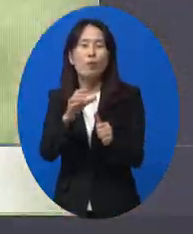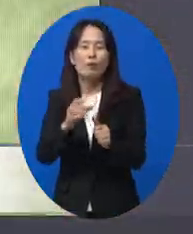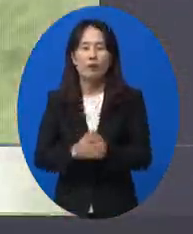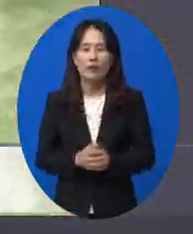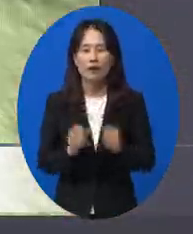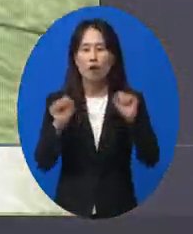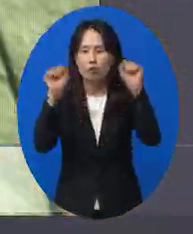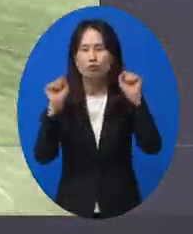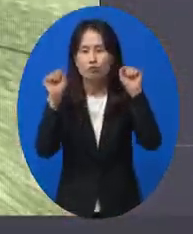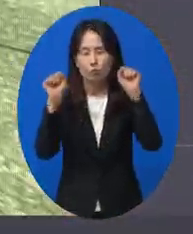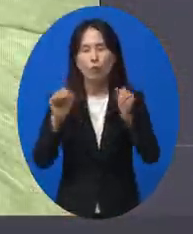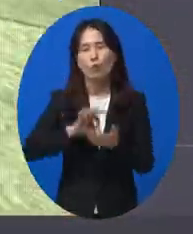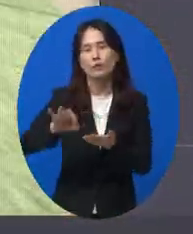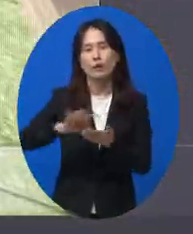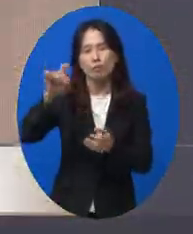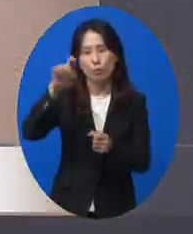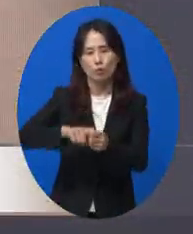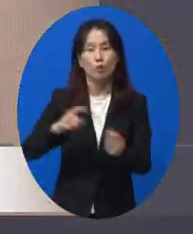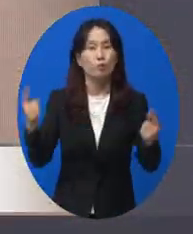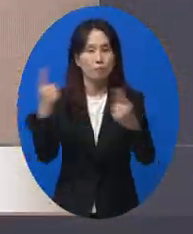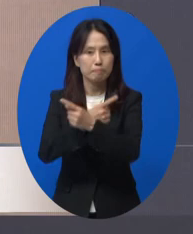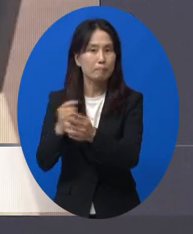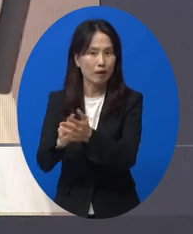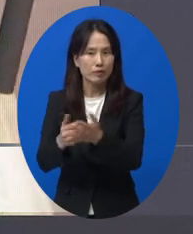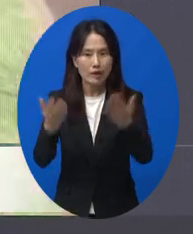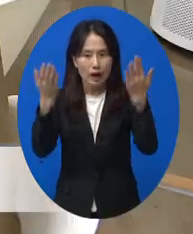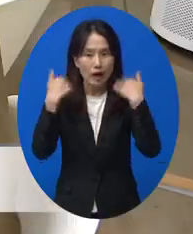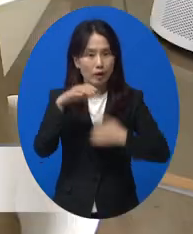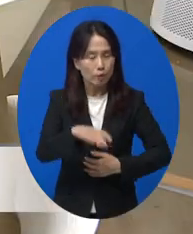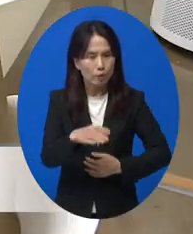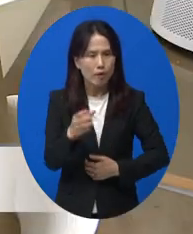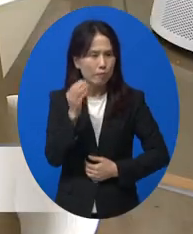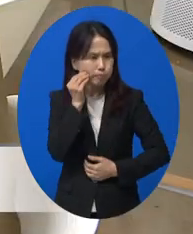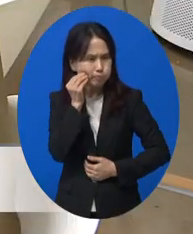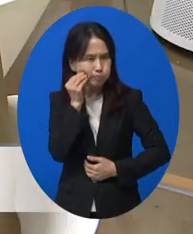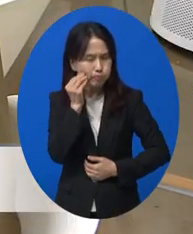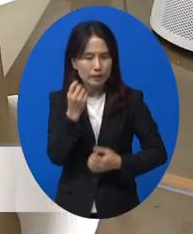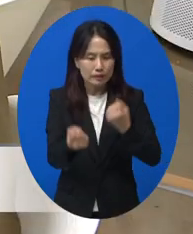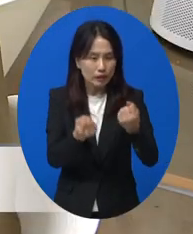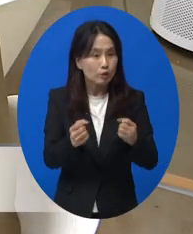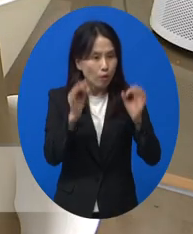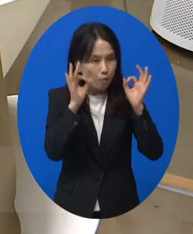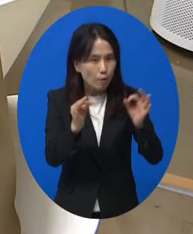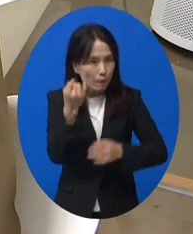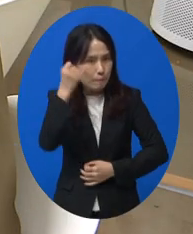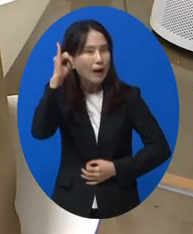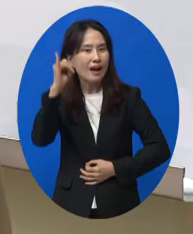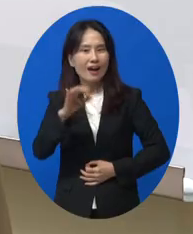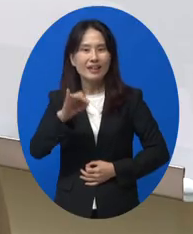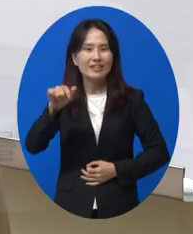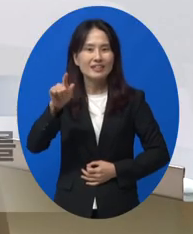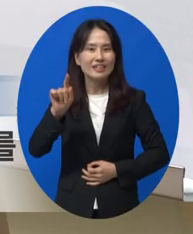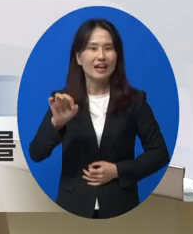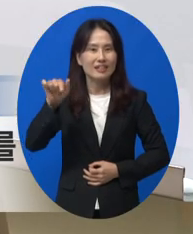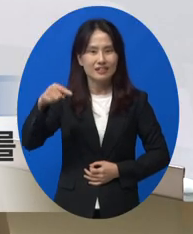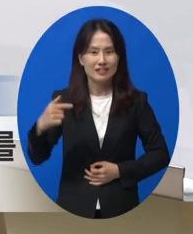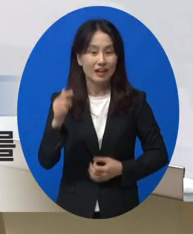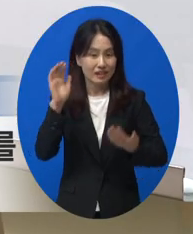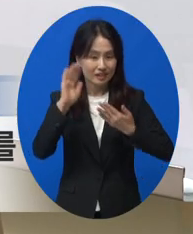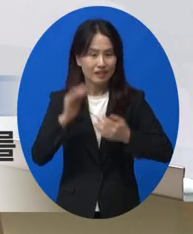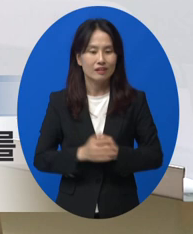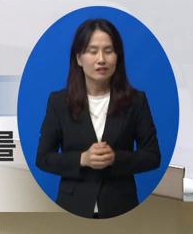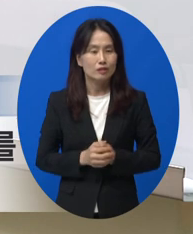공원의 운동기구를 만들면 어떨까 교내의 방치된 자전거를 보고 아이디어를 떠올린 이찬근 학생 주변에서